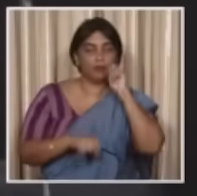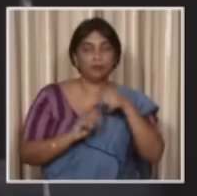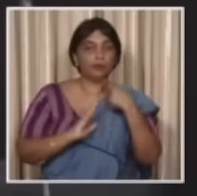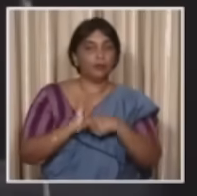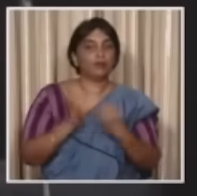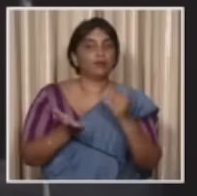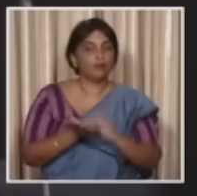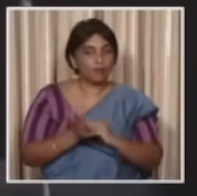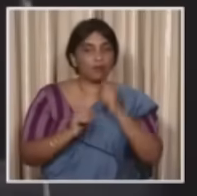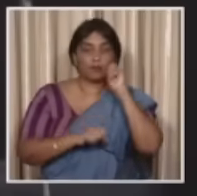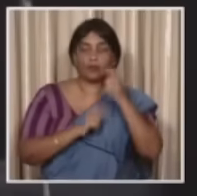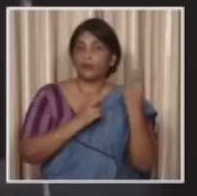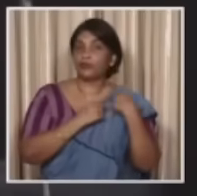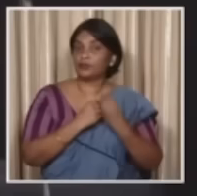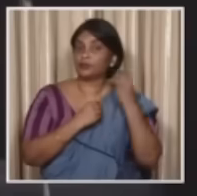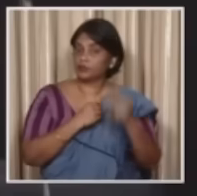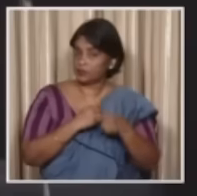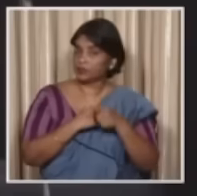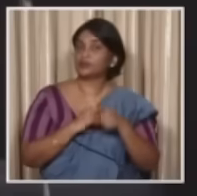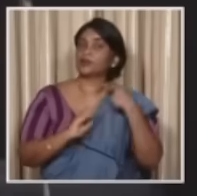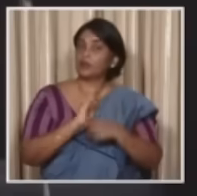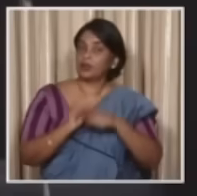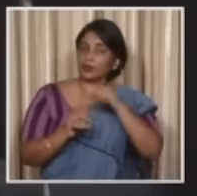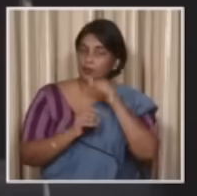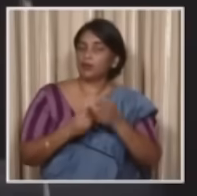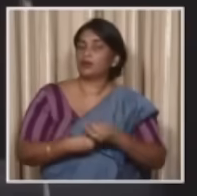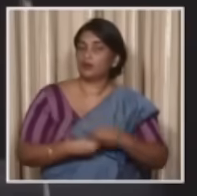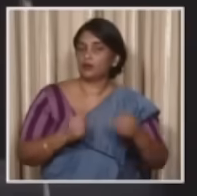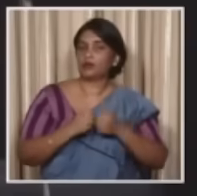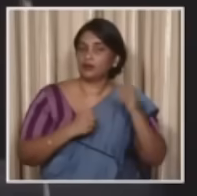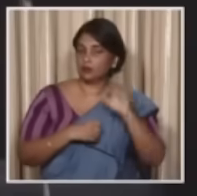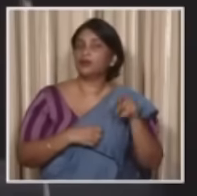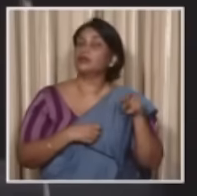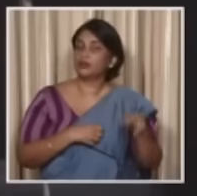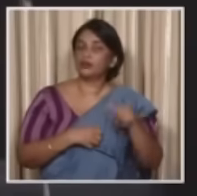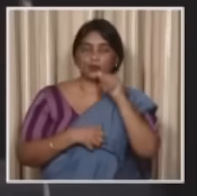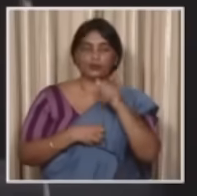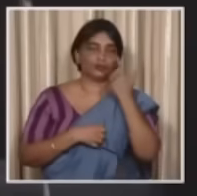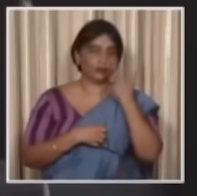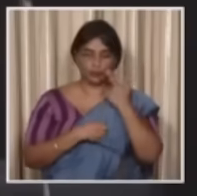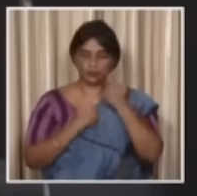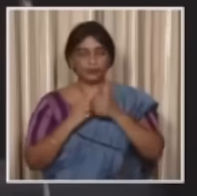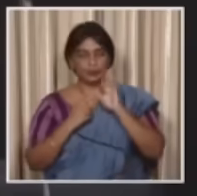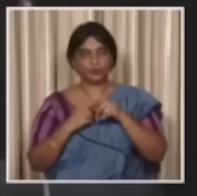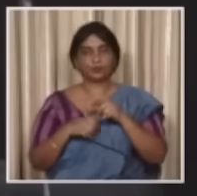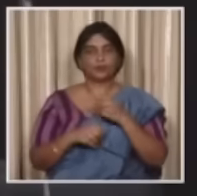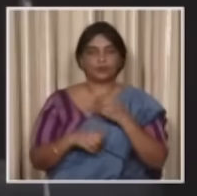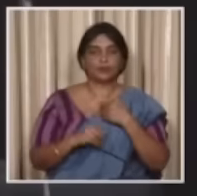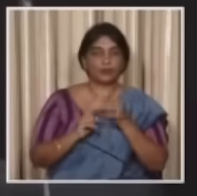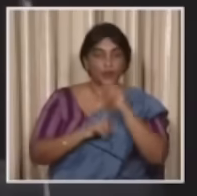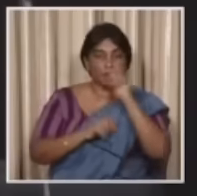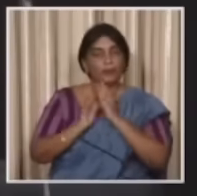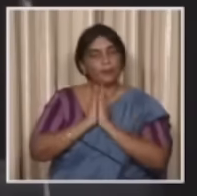රට නැවතත් මේ රටේ ජනතාව බාර දුන්නොත් මේ රට අනිවාර්යෙන් විනාශය කර ගමන් කරනවා. ඒක ඉතා කනගාටුදායක තත්ත්වයක් වෙනවා. මම